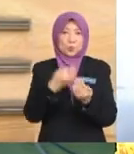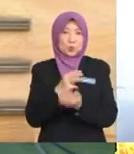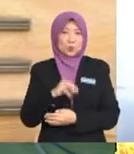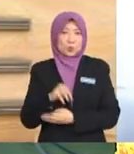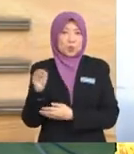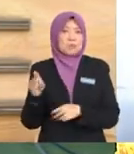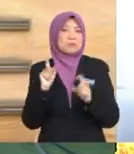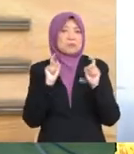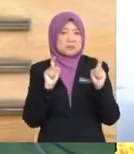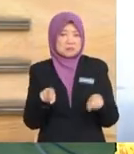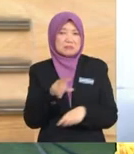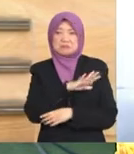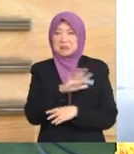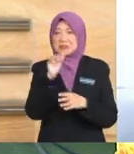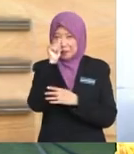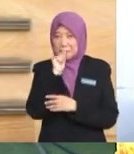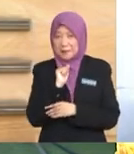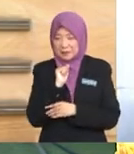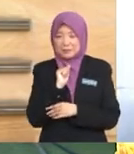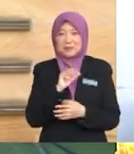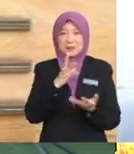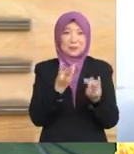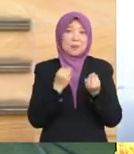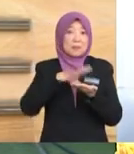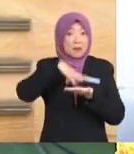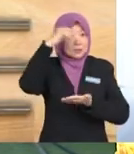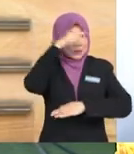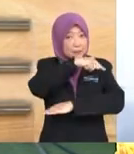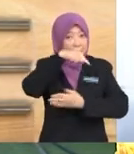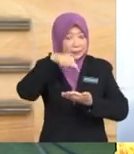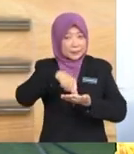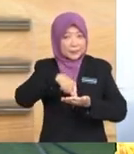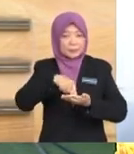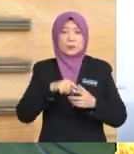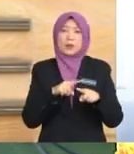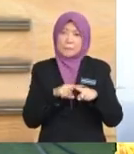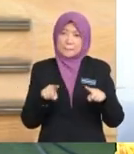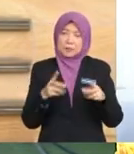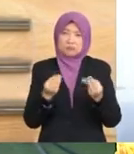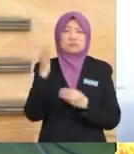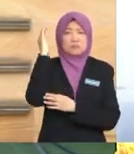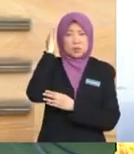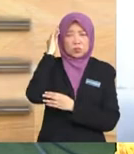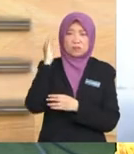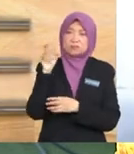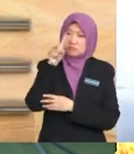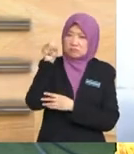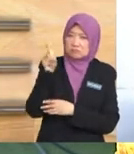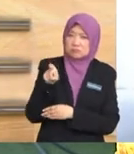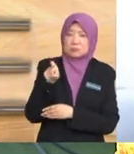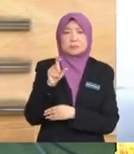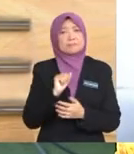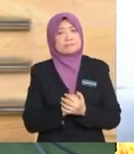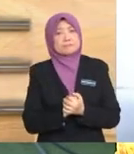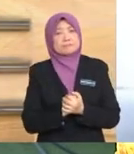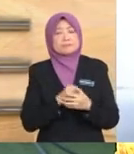dan mengetahui tentang hiasan kek, kan cikgu? Ya betul. Tapi nak tahu jugalah cikgu. Saya ada kemusykilan sikit berkenaan